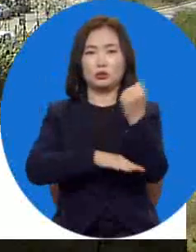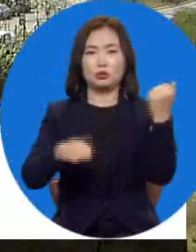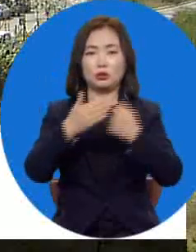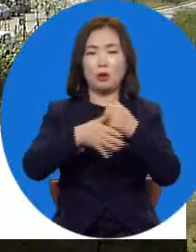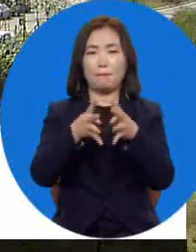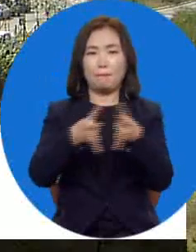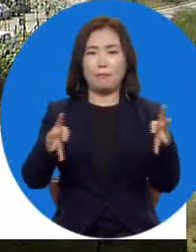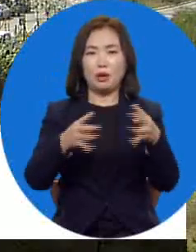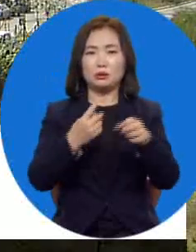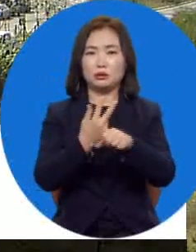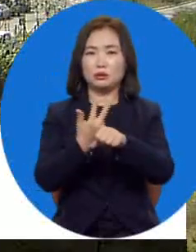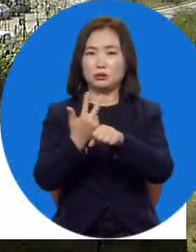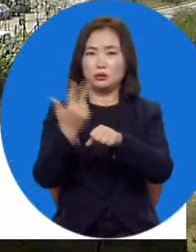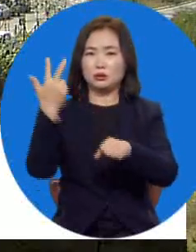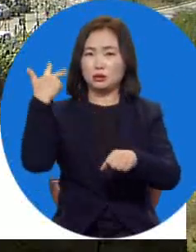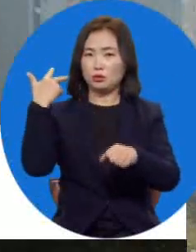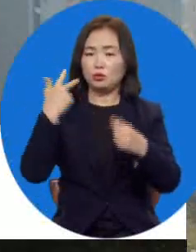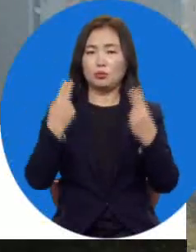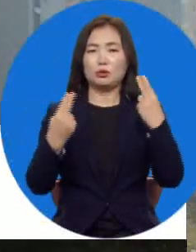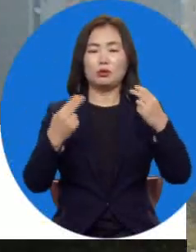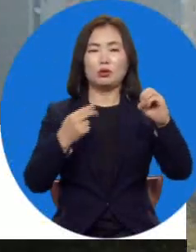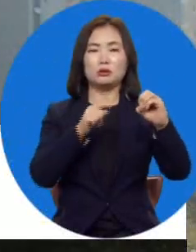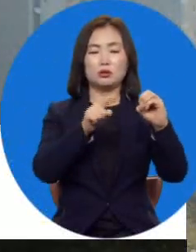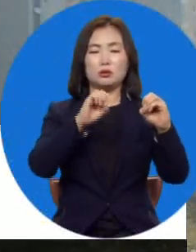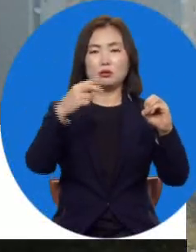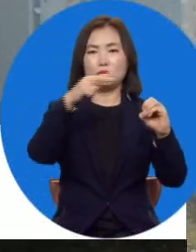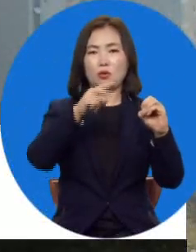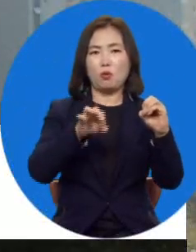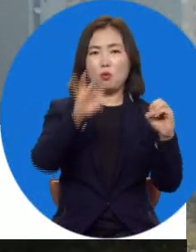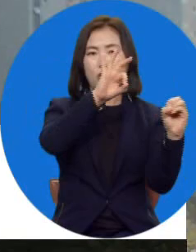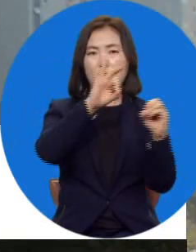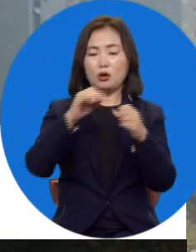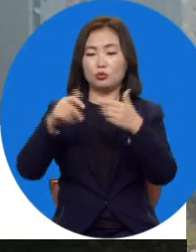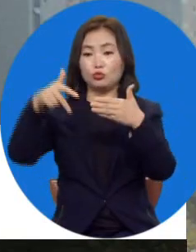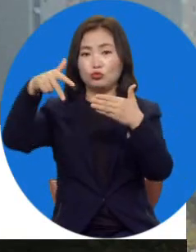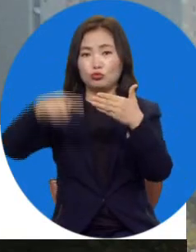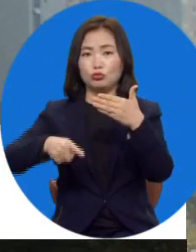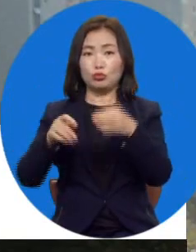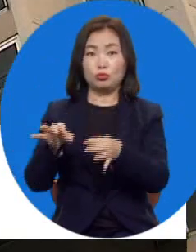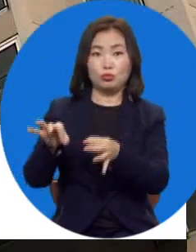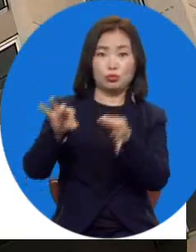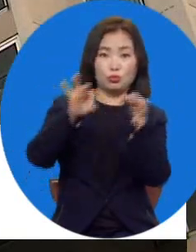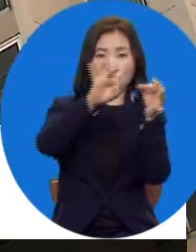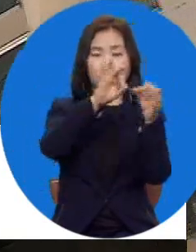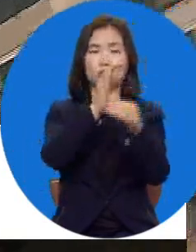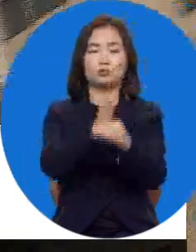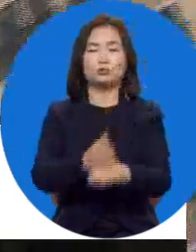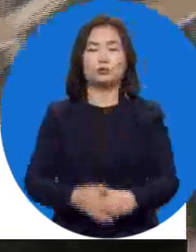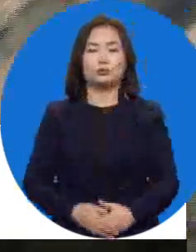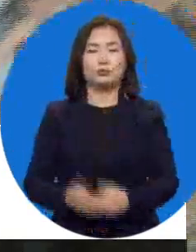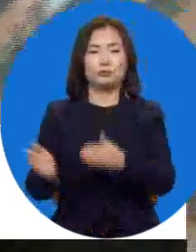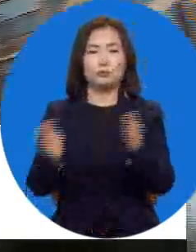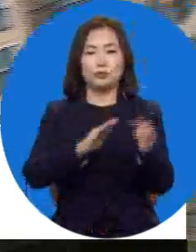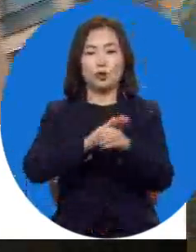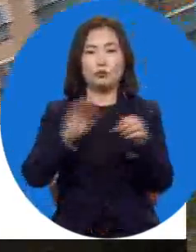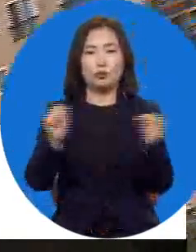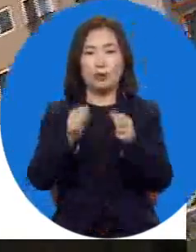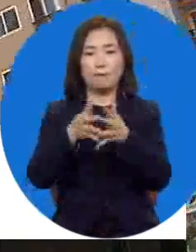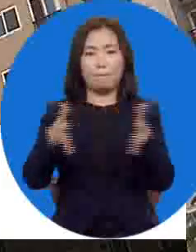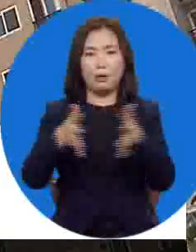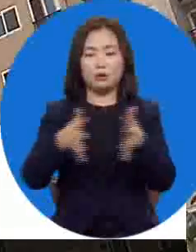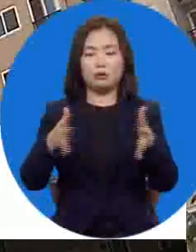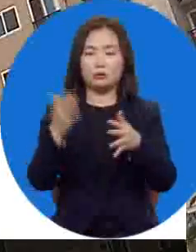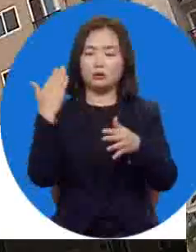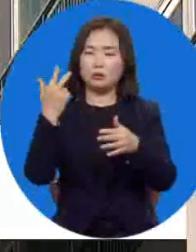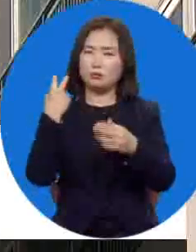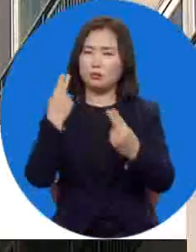대구 아파트값은 지난 주와 비교해 외 0.02% 올라 9주 연속 상승세를 이어갔습니다 경보기 아파트값은